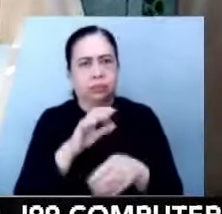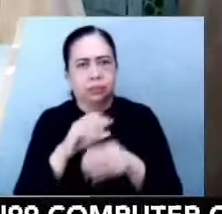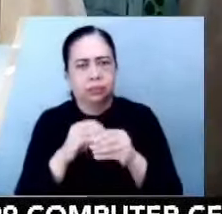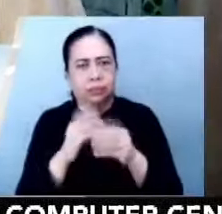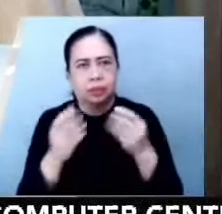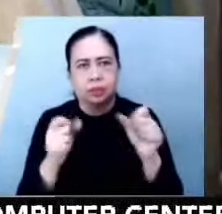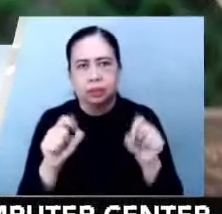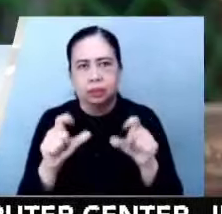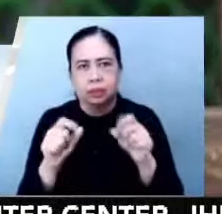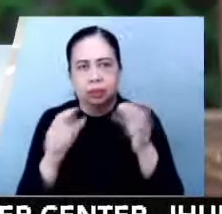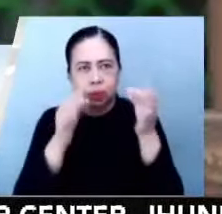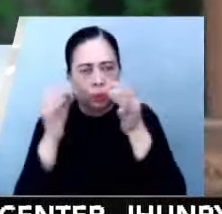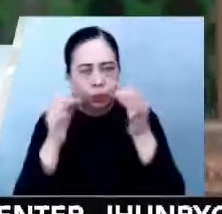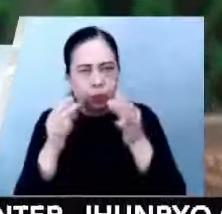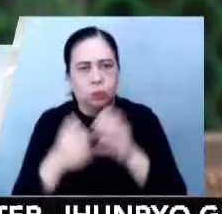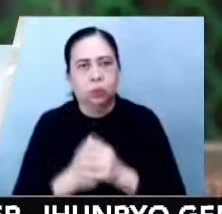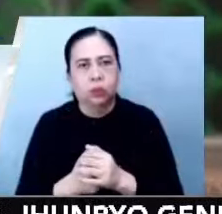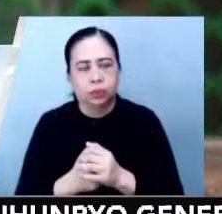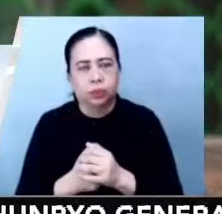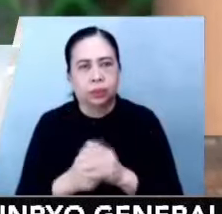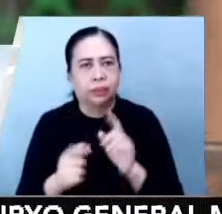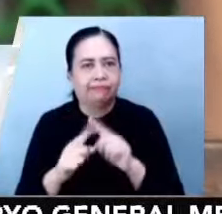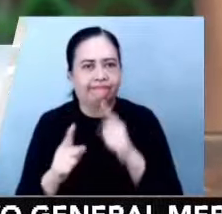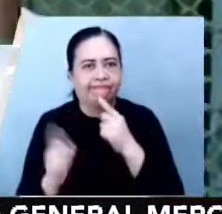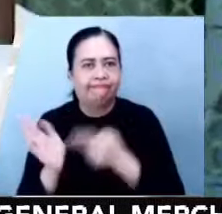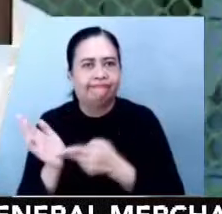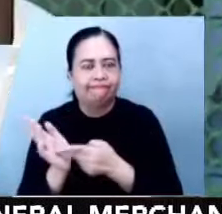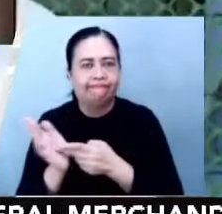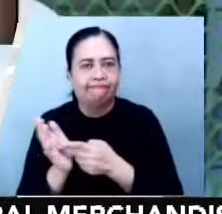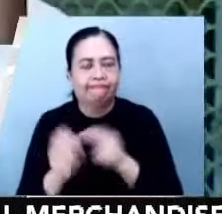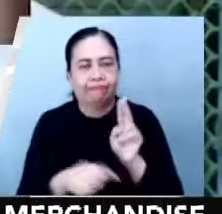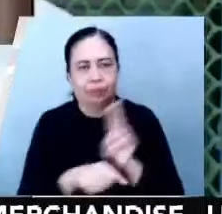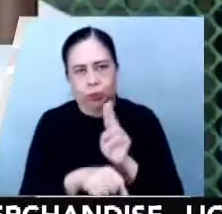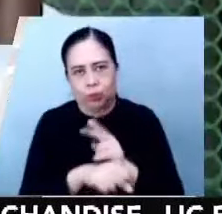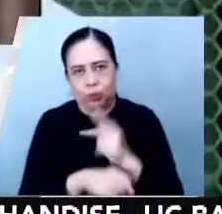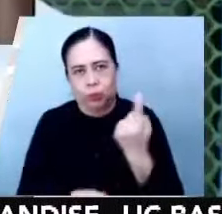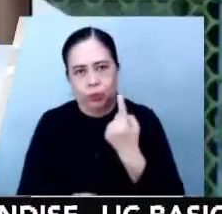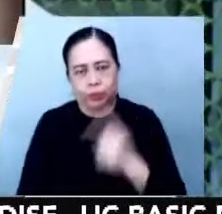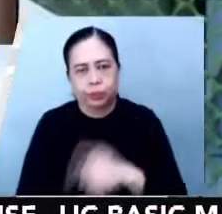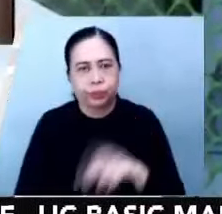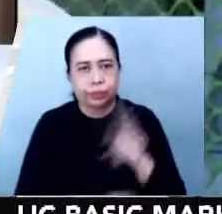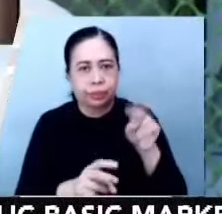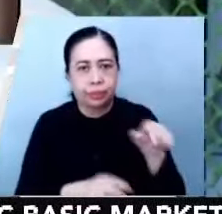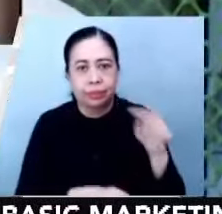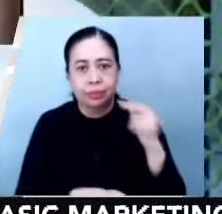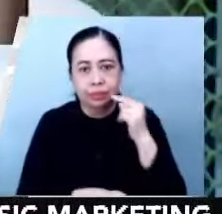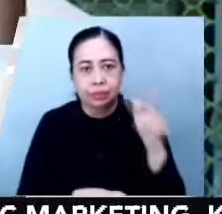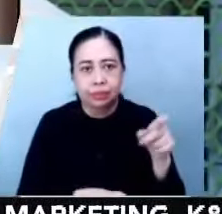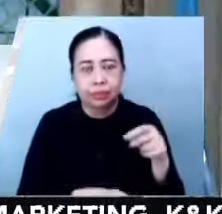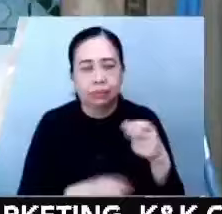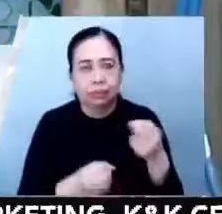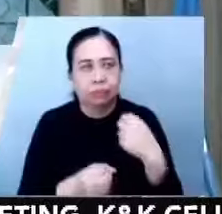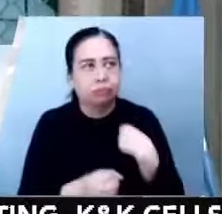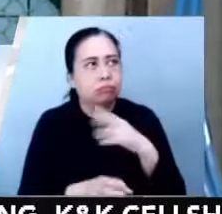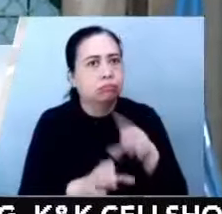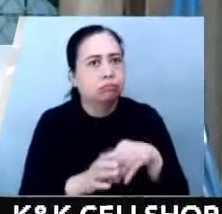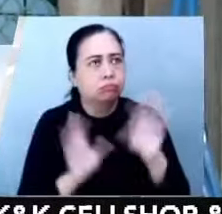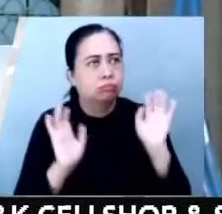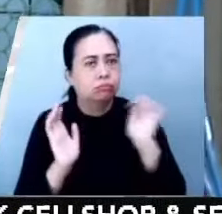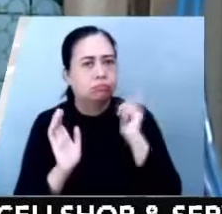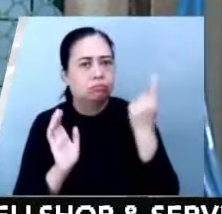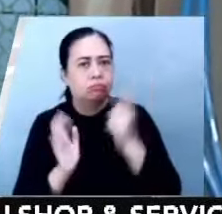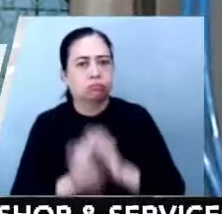ng ilegal na droga, pero aminado siyang gumagamit nito. Si alias Lovely naman, nadamay lang daw.